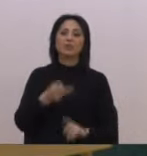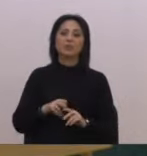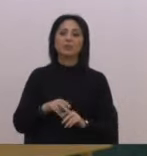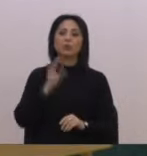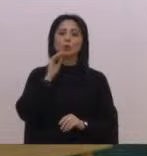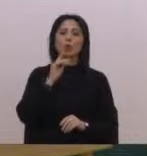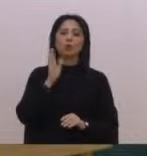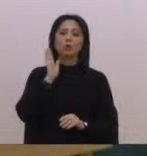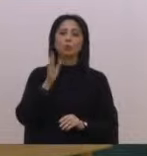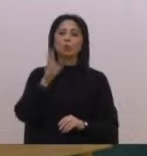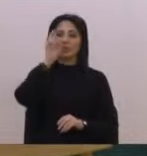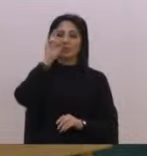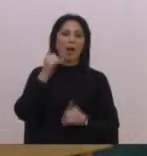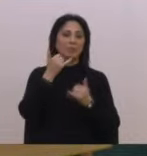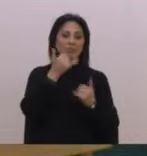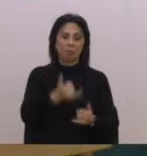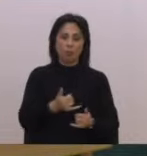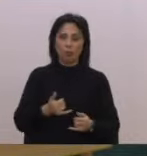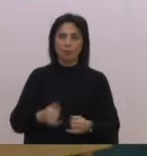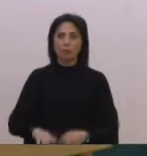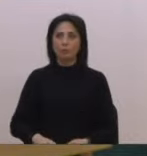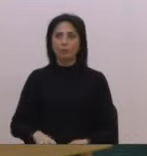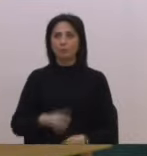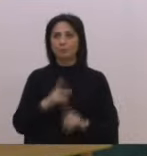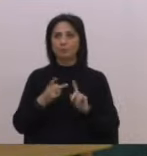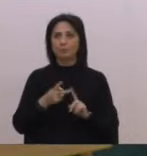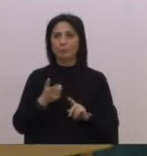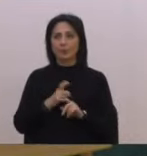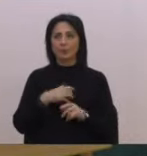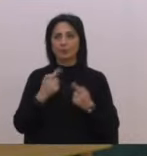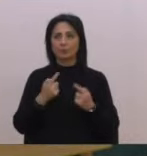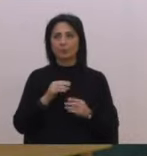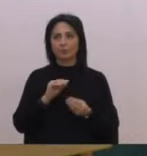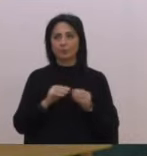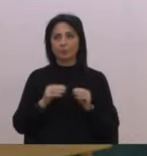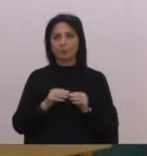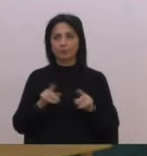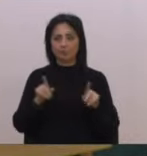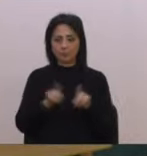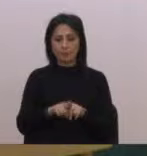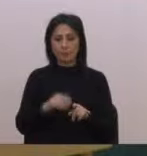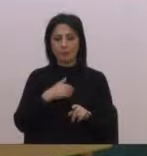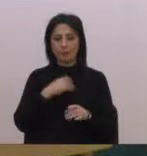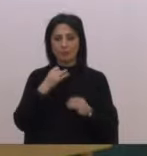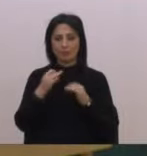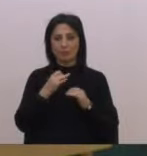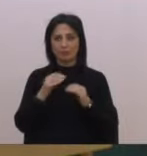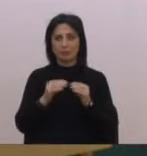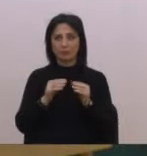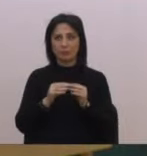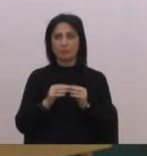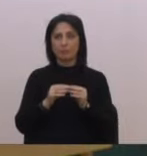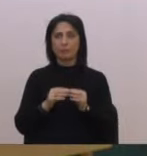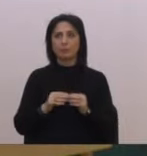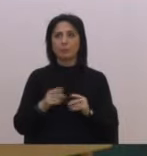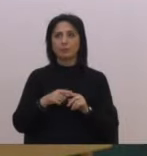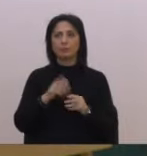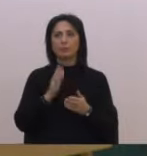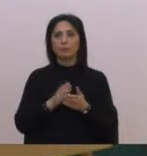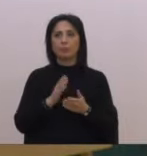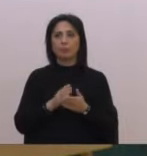როდის მოიცლის სახელმწიფო მათთვის. Მეორე ძალიან მნიშვნელოვანი პრობლემა, რასაც ასევე მინდა ვისაუბრო, და თვლი, რომ ეს